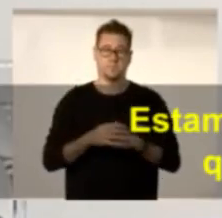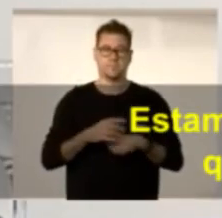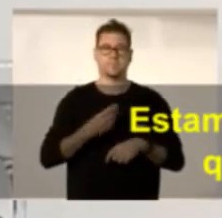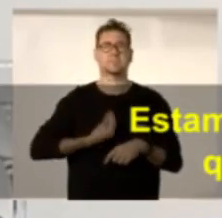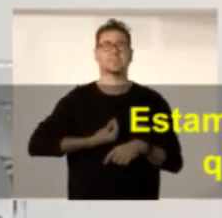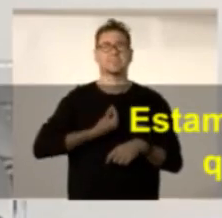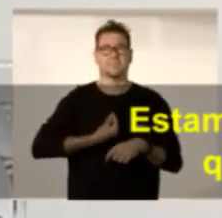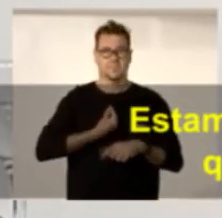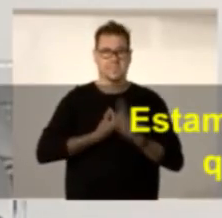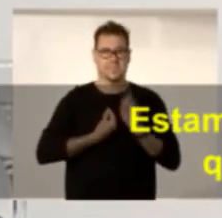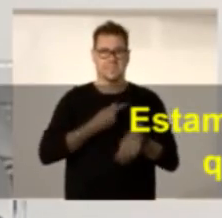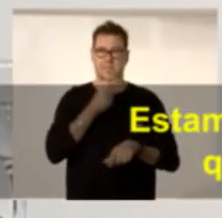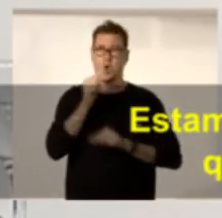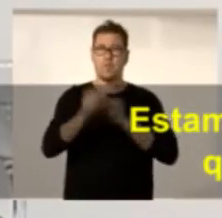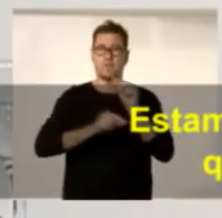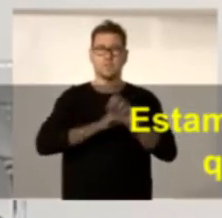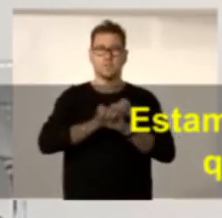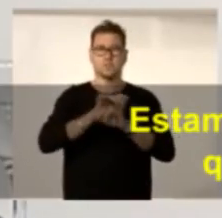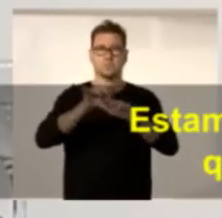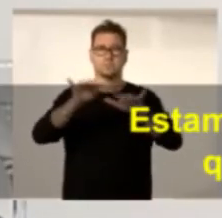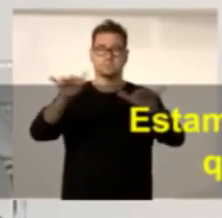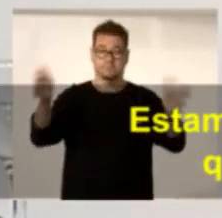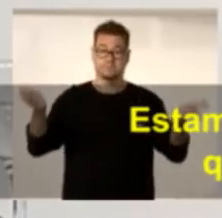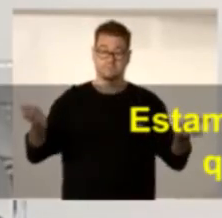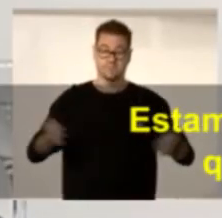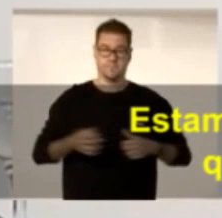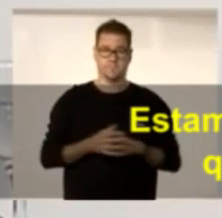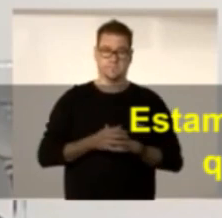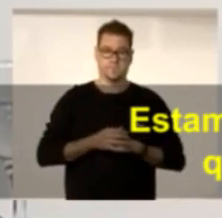Estem preocupats perquè el virus avança.